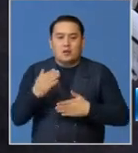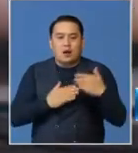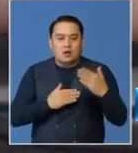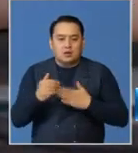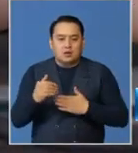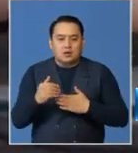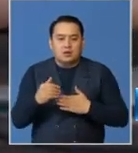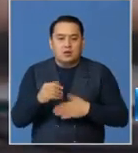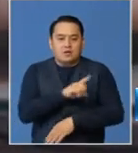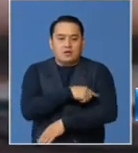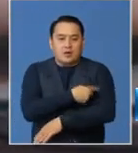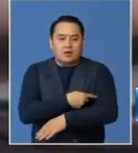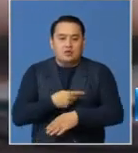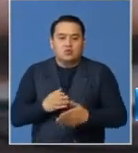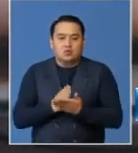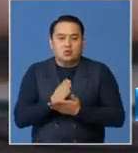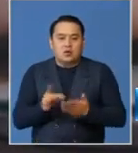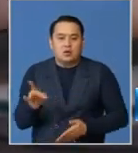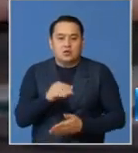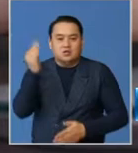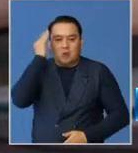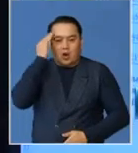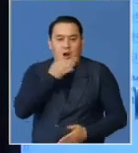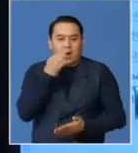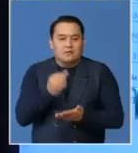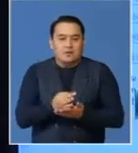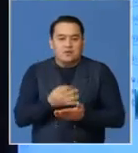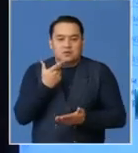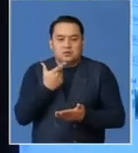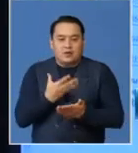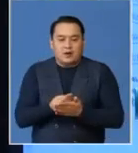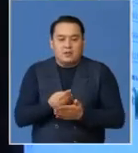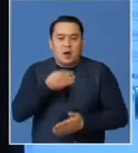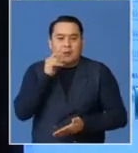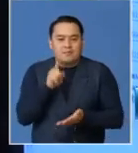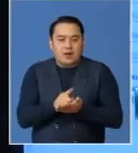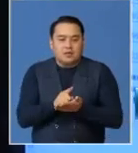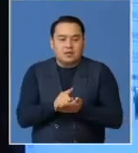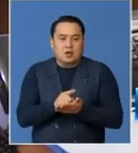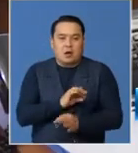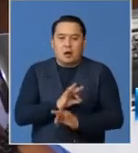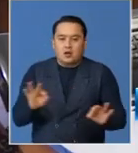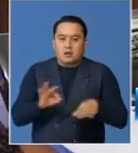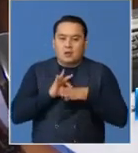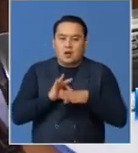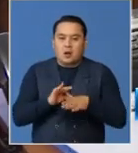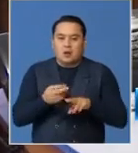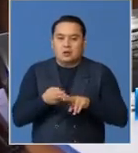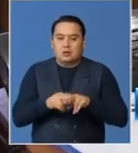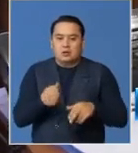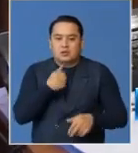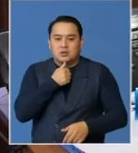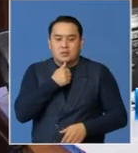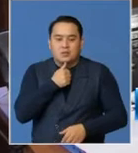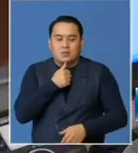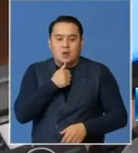практику в ветеринарной службе района. Способный, ответственный к своим обязанностям Мадияр отлично прошел этот